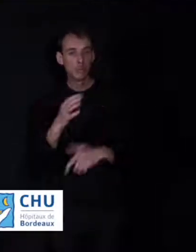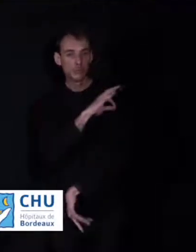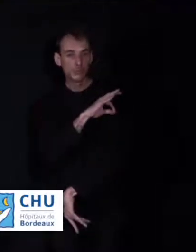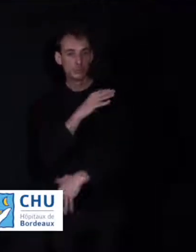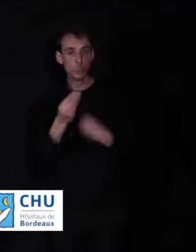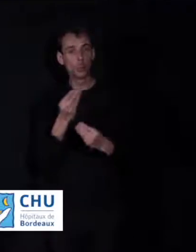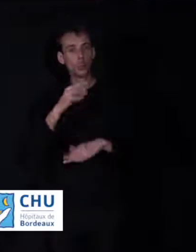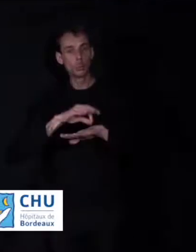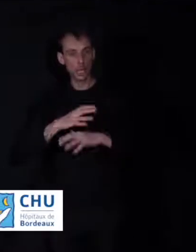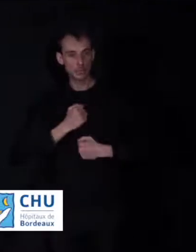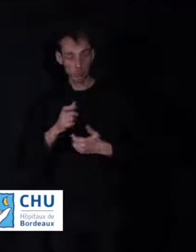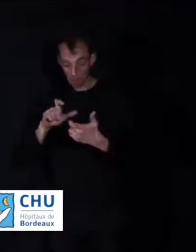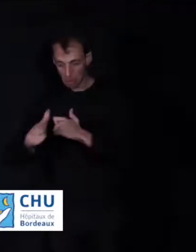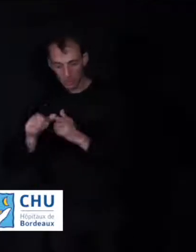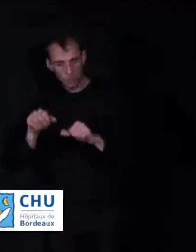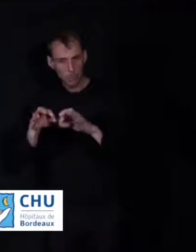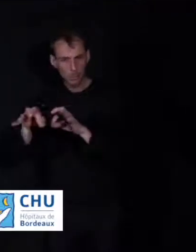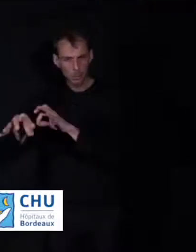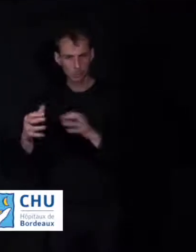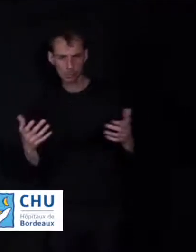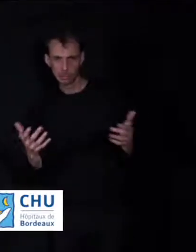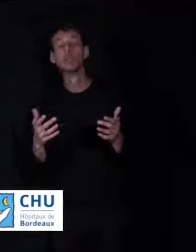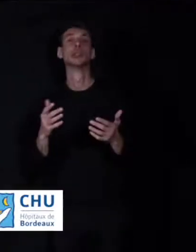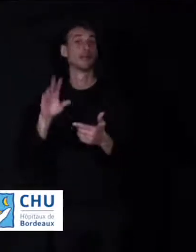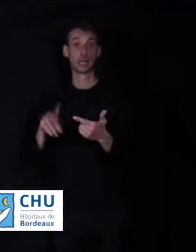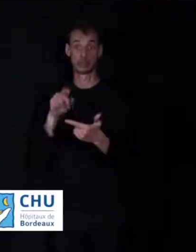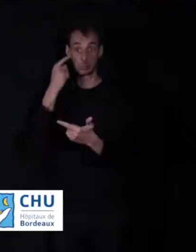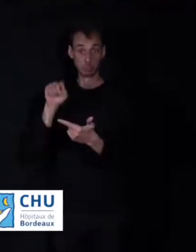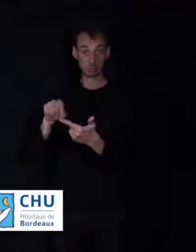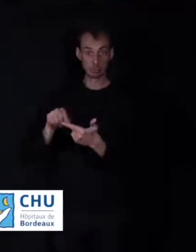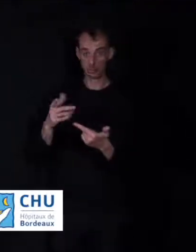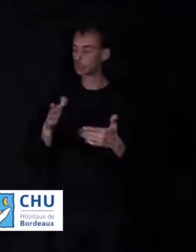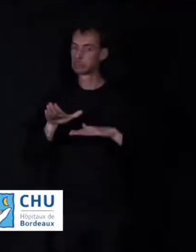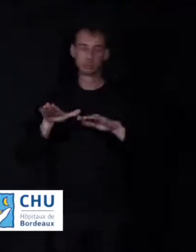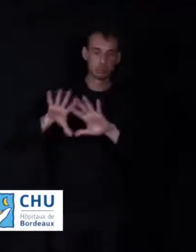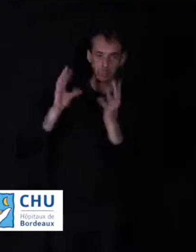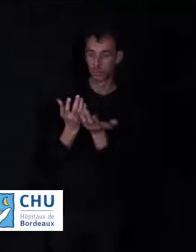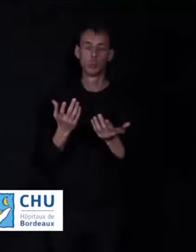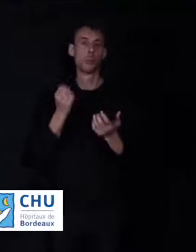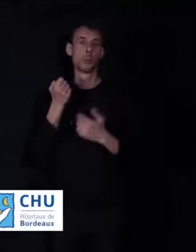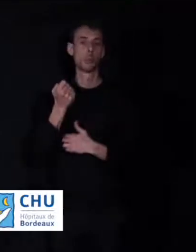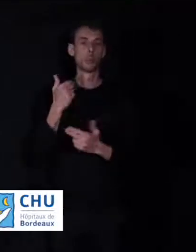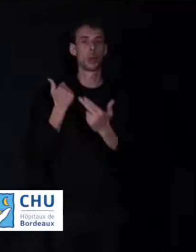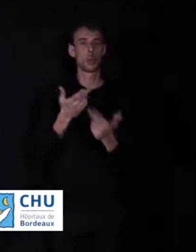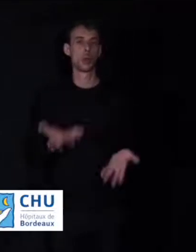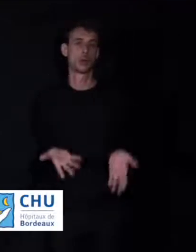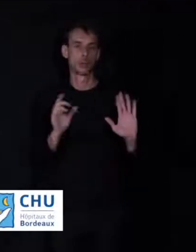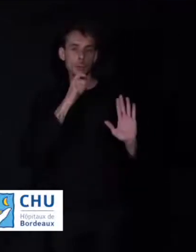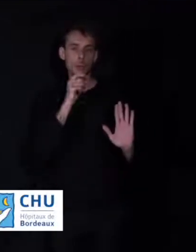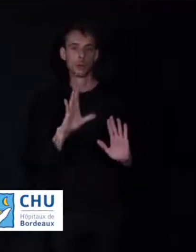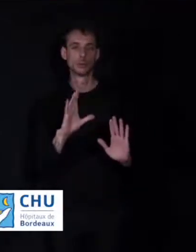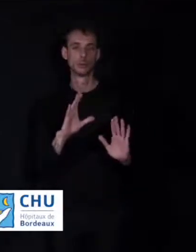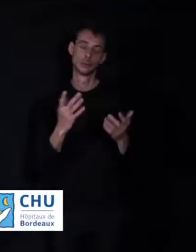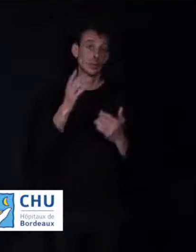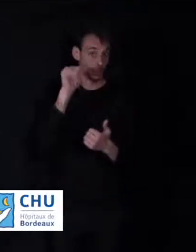beaucoup de réponses, et donc je vais me concentrer sur la première question, pourquoi 66%? Alors là, je vais